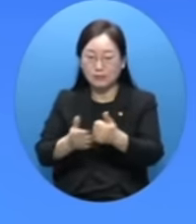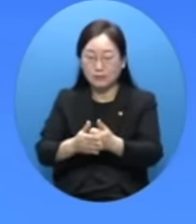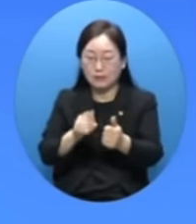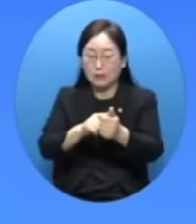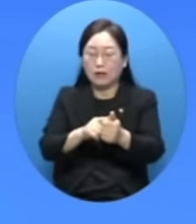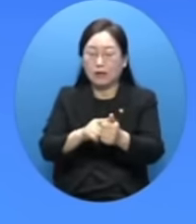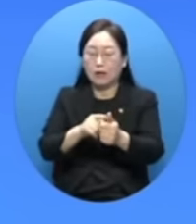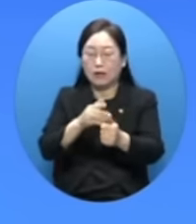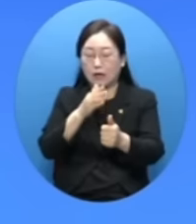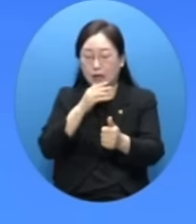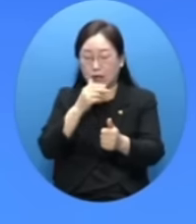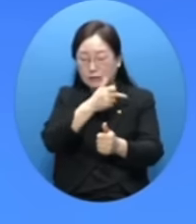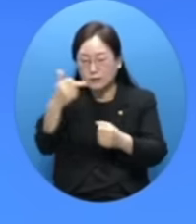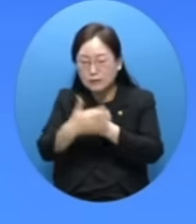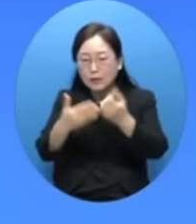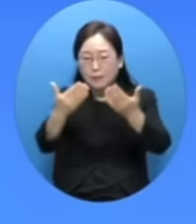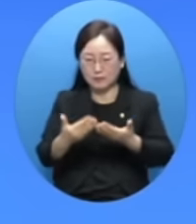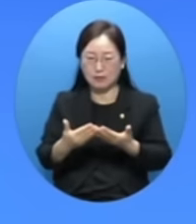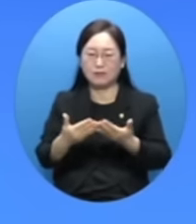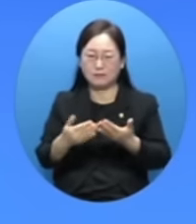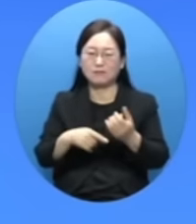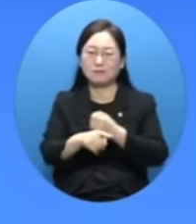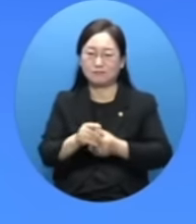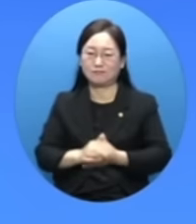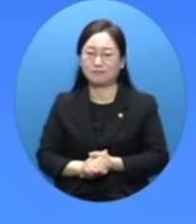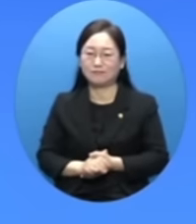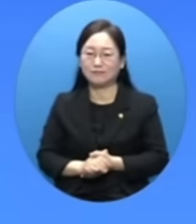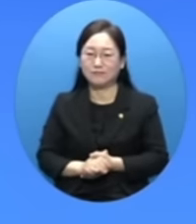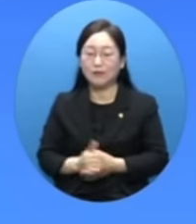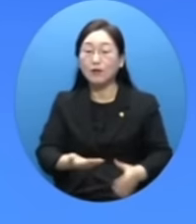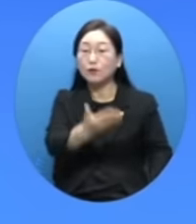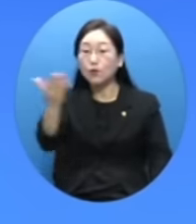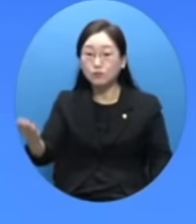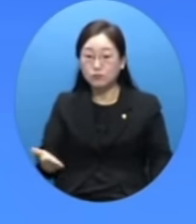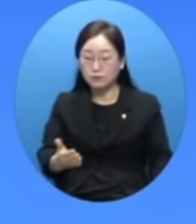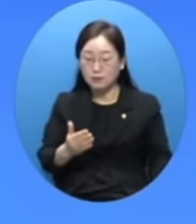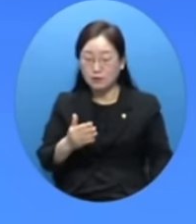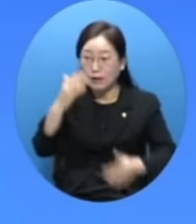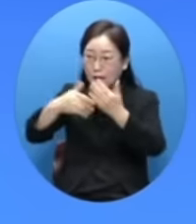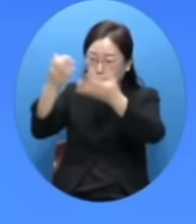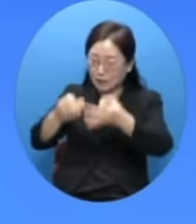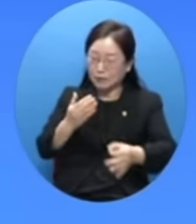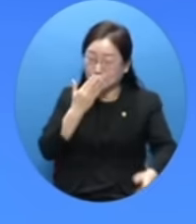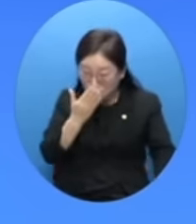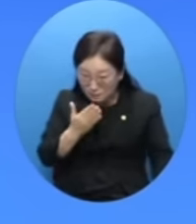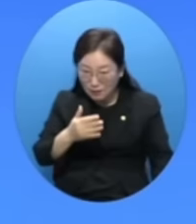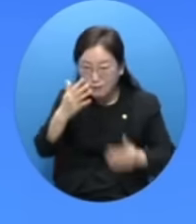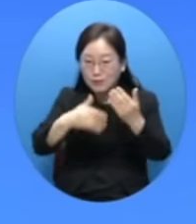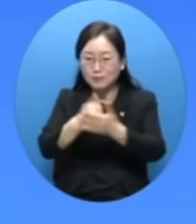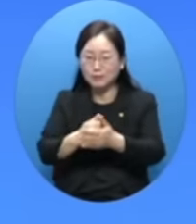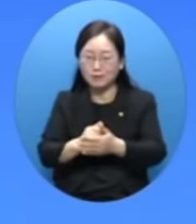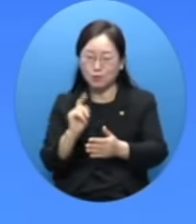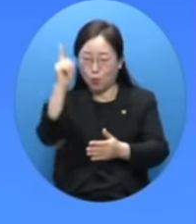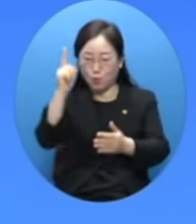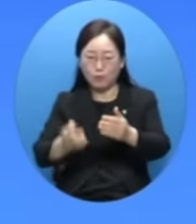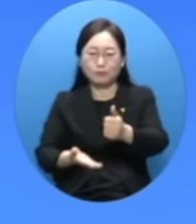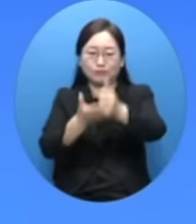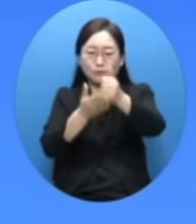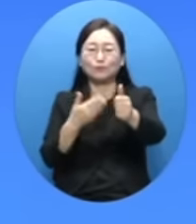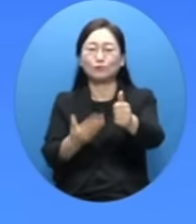큰 은혜가 임하게 만들어 주신 것입니다. 여러분, 한 배 낮아지면 하나님이 우리를 높여주십니다.